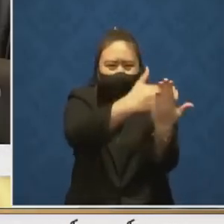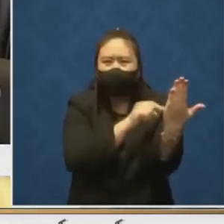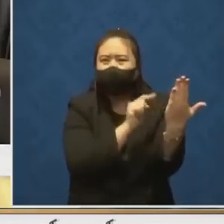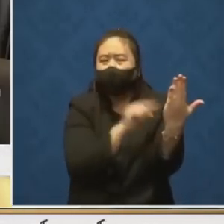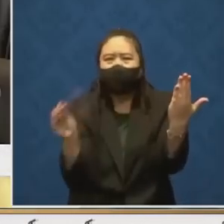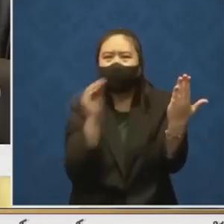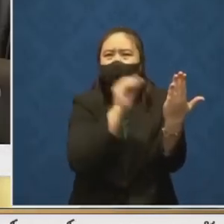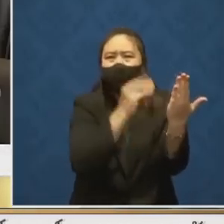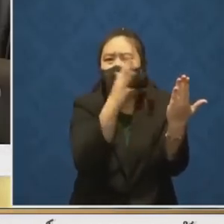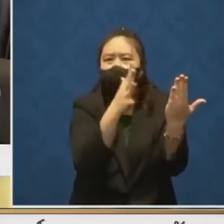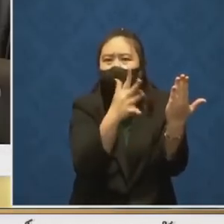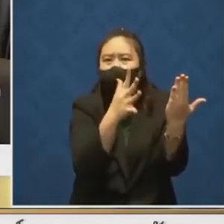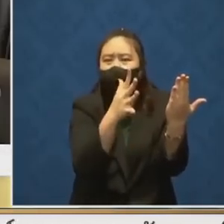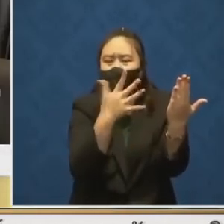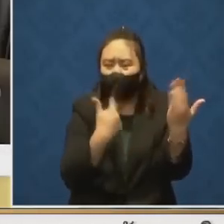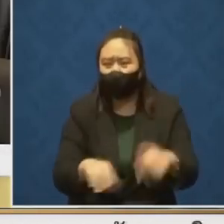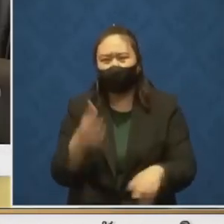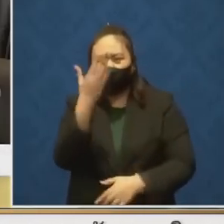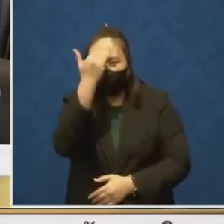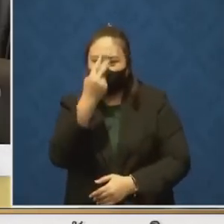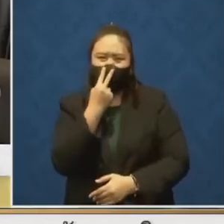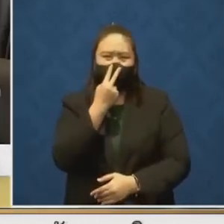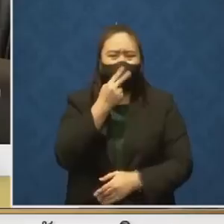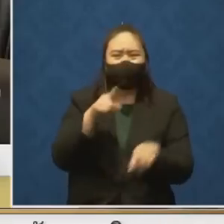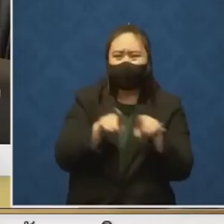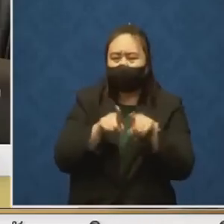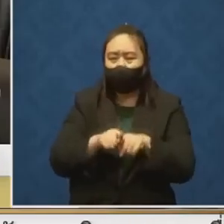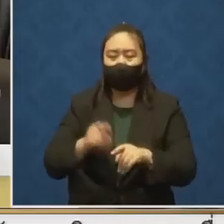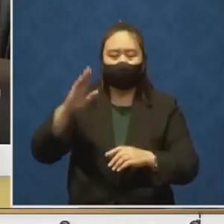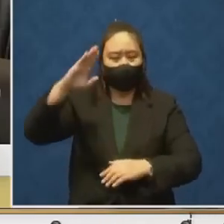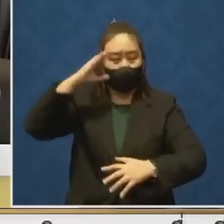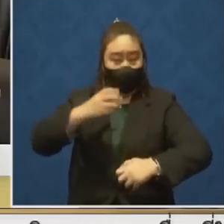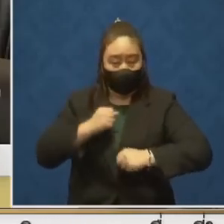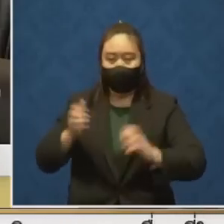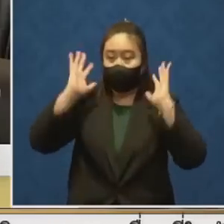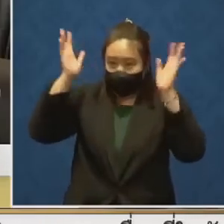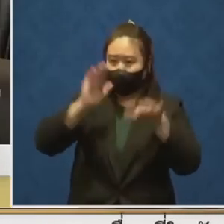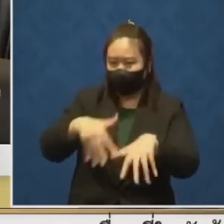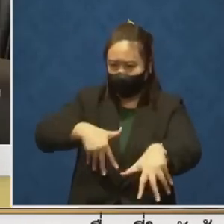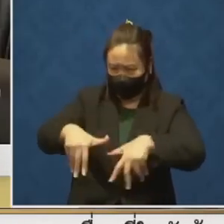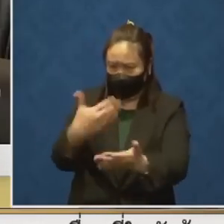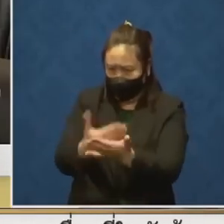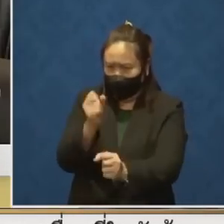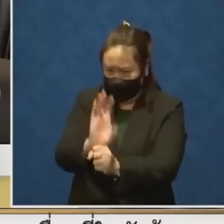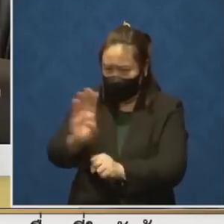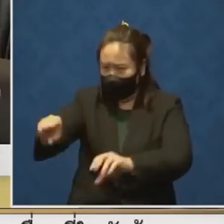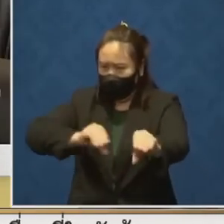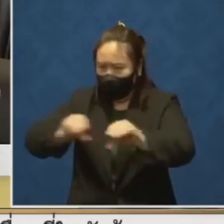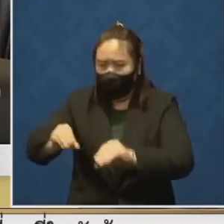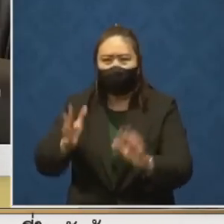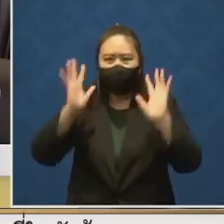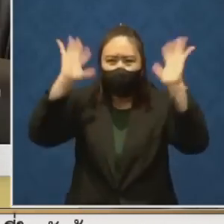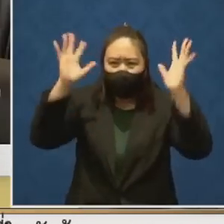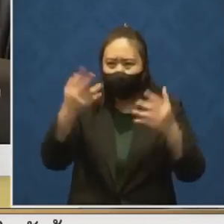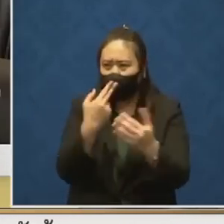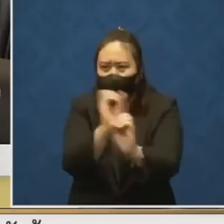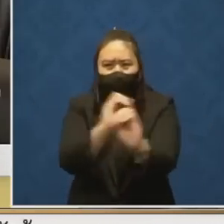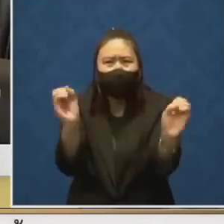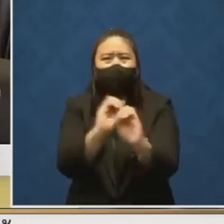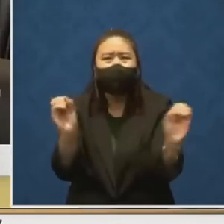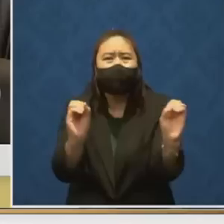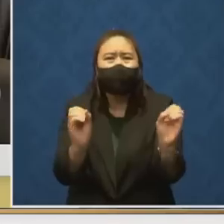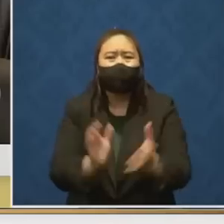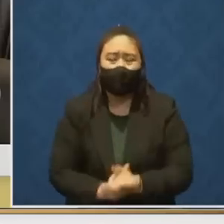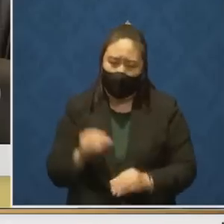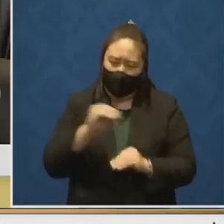กองทประชาสมพันธให้ปชาชนรวมกบริจากเข้าผม Smallมโลงการพิเศษอะไรกท่พระทานแต่